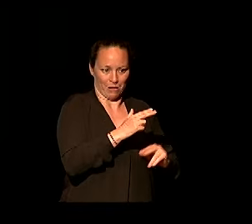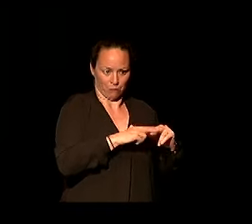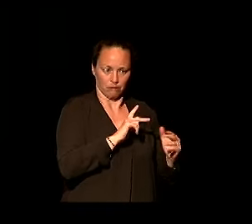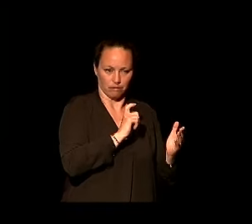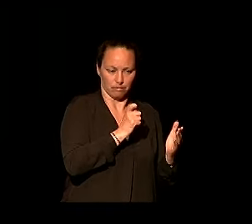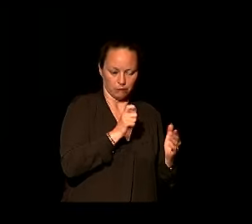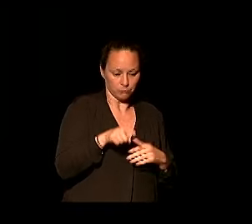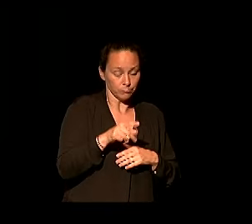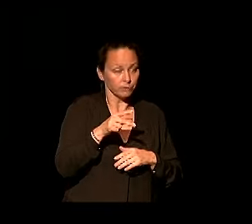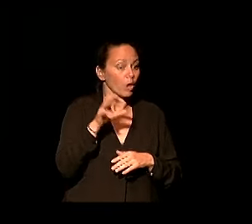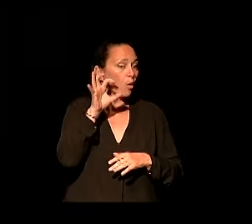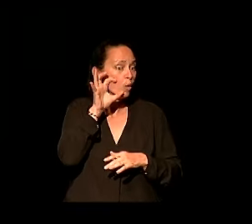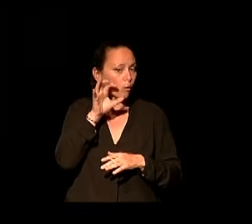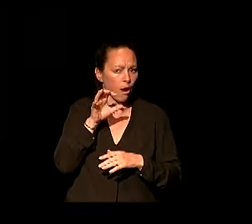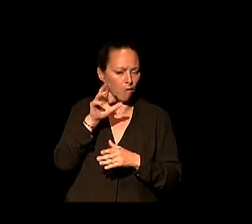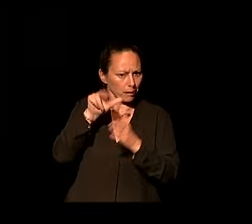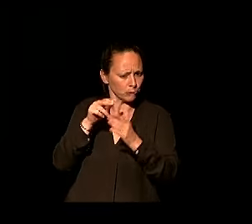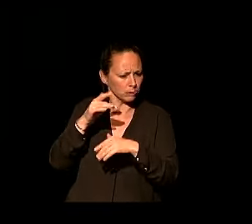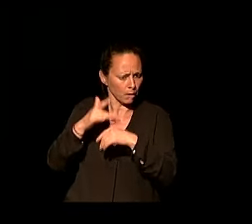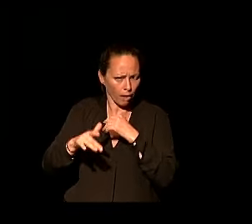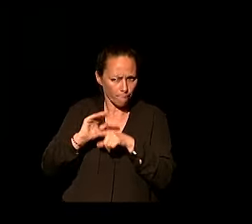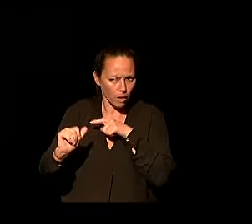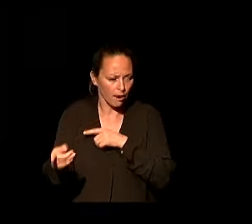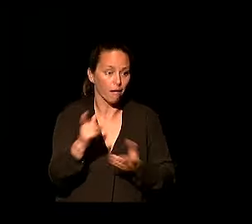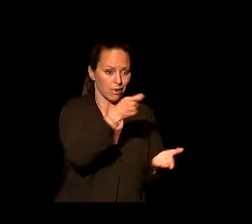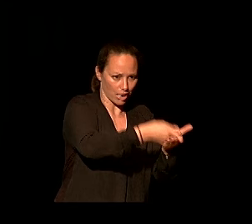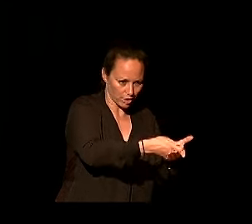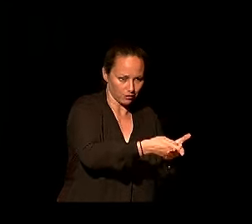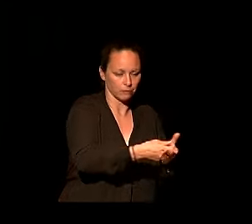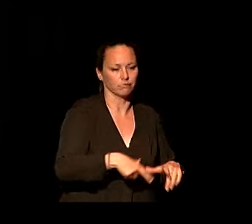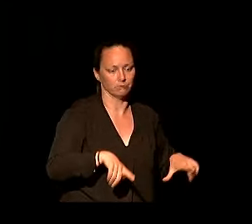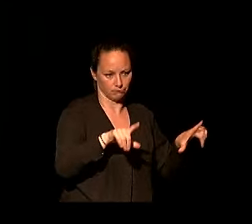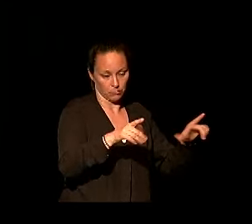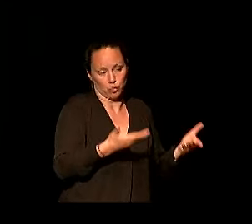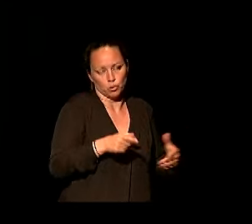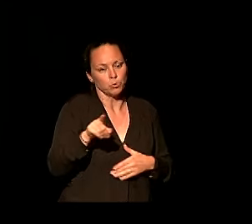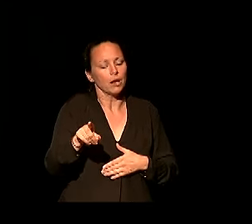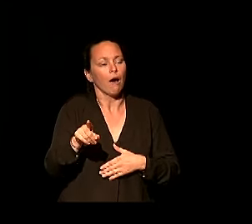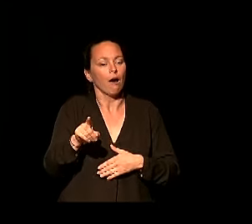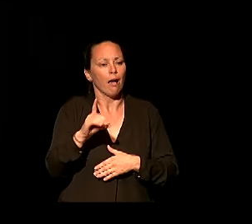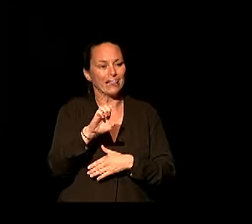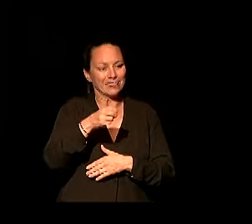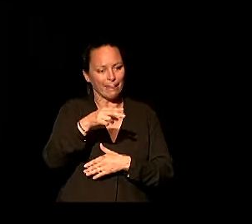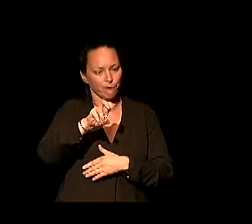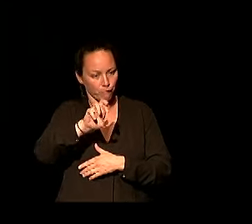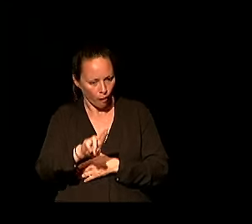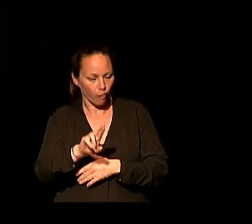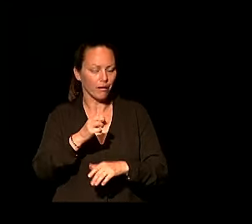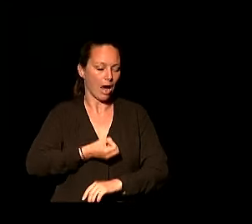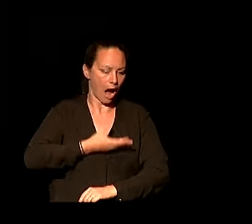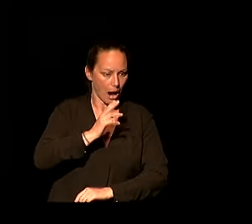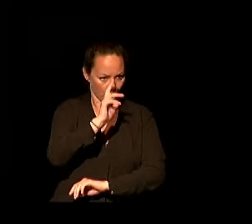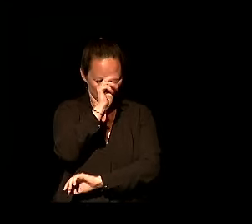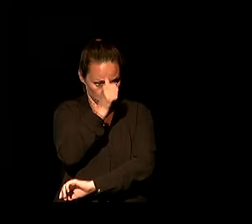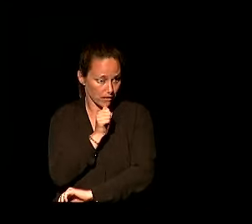tardive donc de Renoir qu'il achète à la Dazzle Hatfield Gallery et qui est aujourd'hui conservée au Denver Art Museum, donc cette